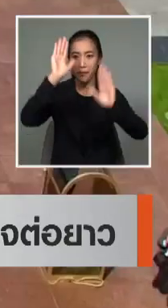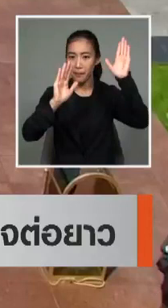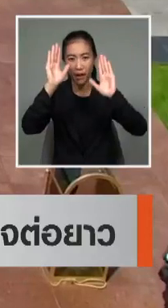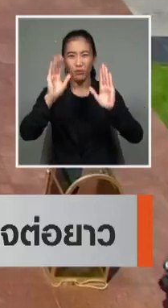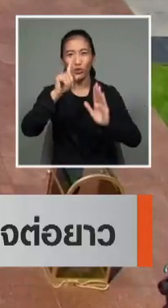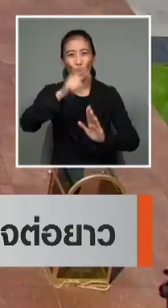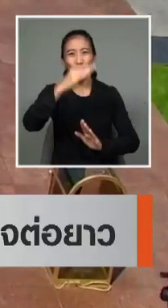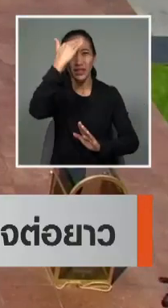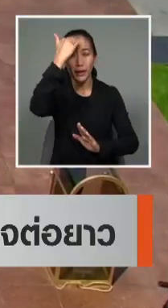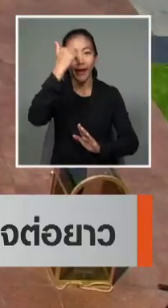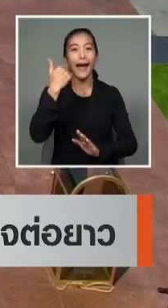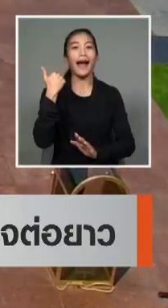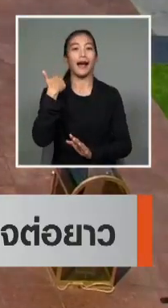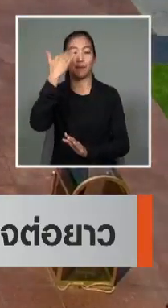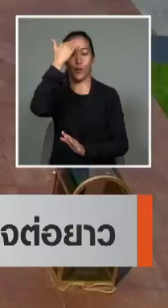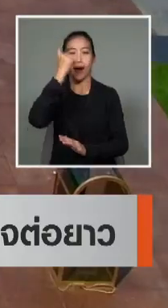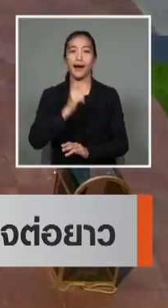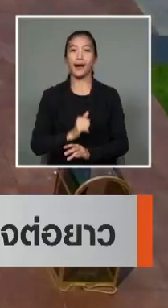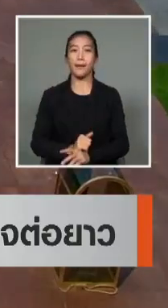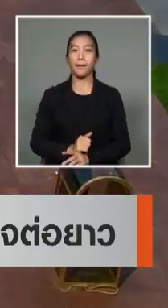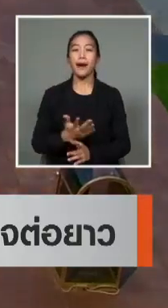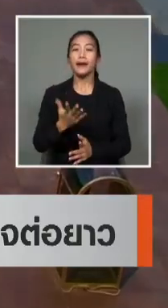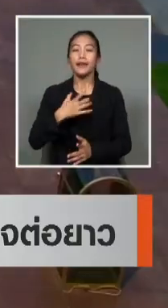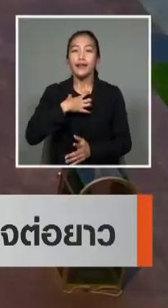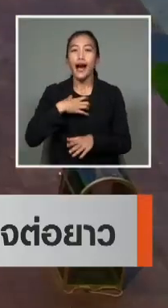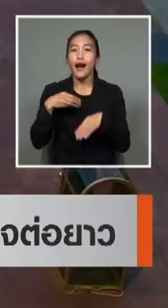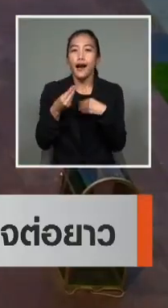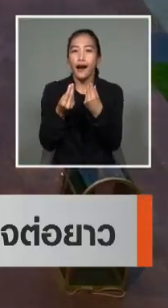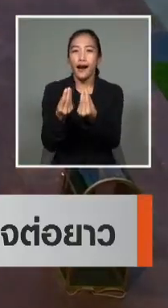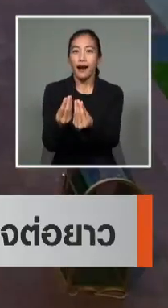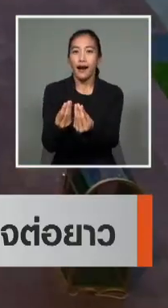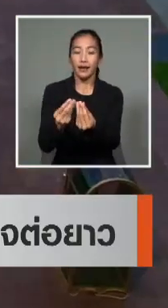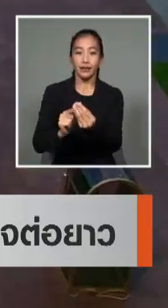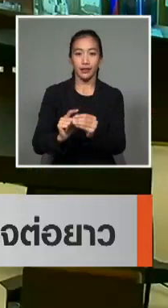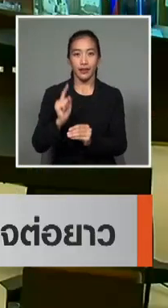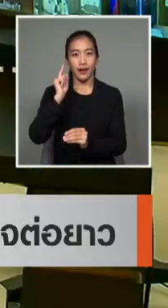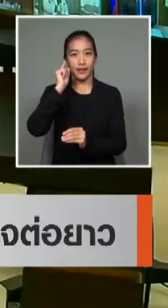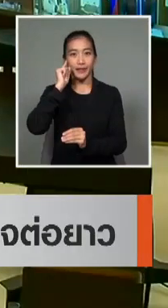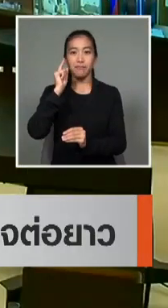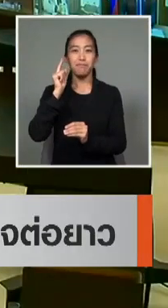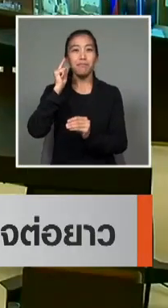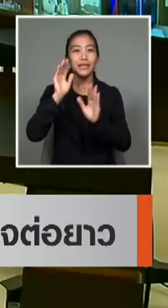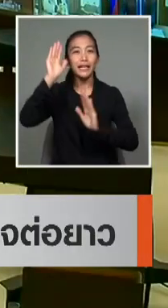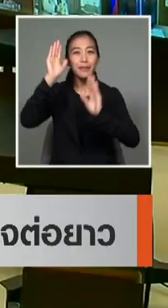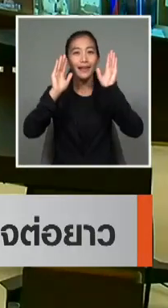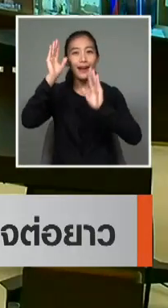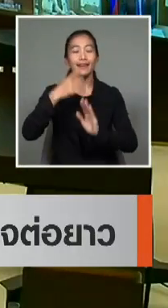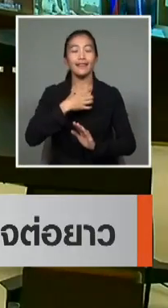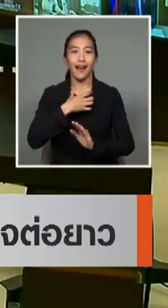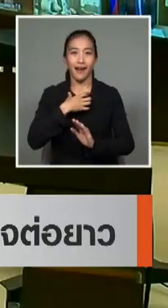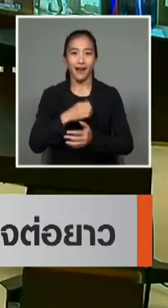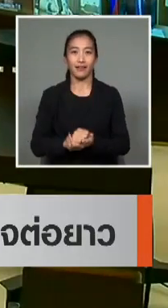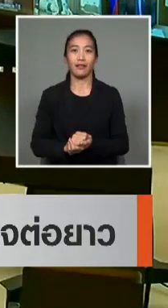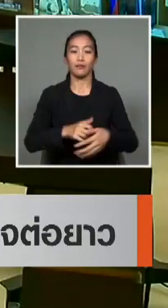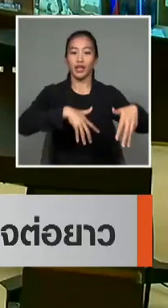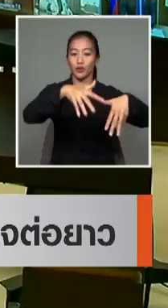าเขาเป็นนักประชาธิปไตยนะคะตอนนี้สภาดูมาผ่านไปแล้วจริงๆไม่ต้องทำการลงประชามติก็ได้แต่อยากได้ endorsement อยากได้การรับรองจ